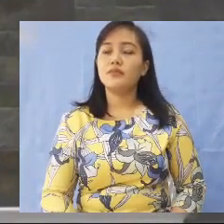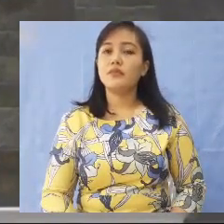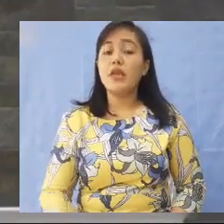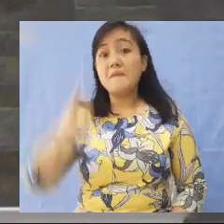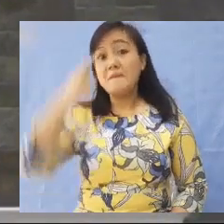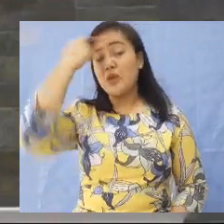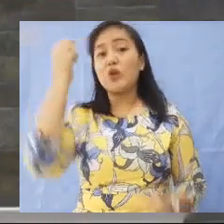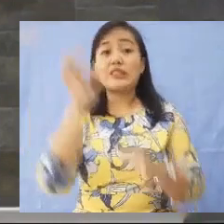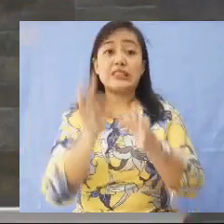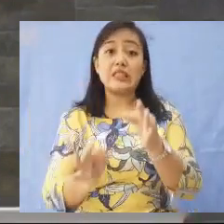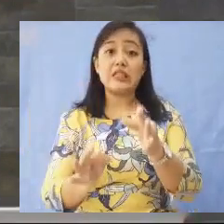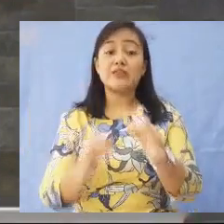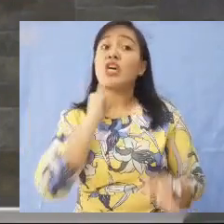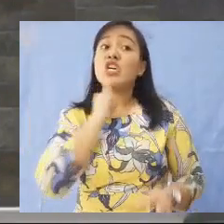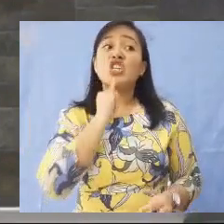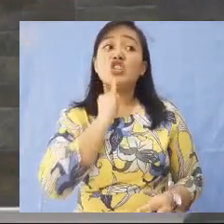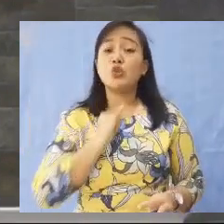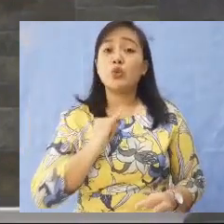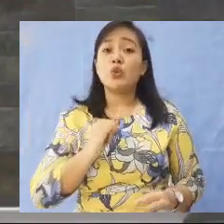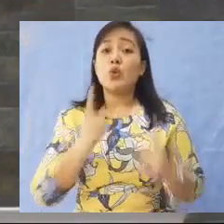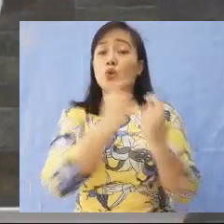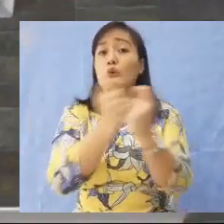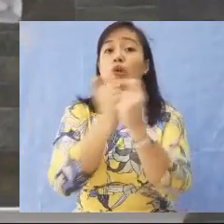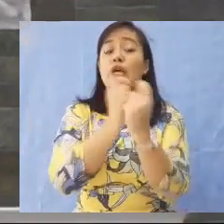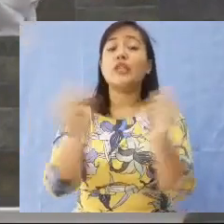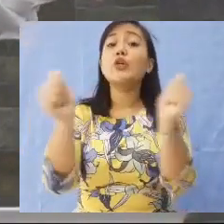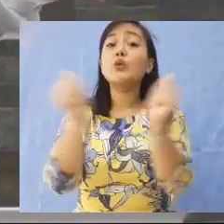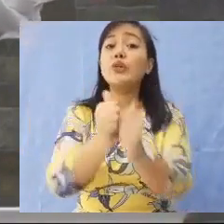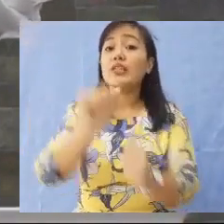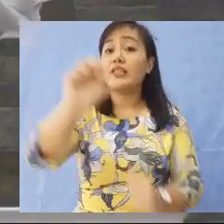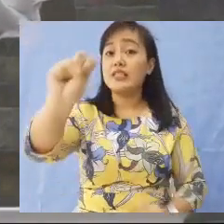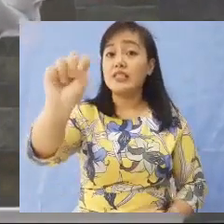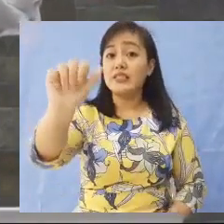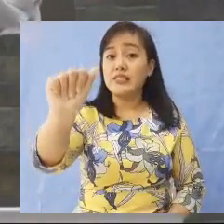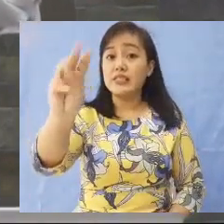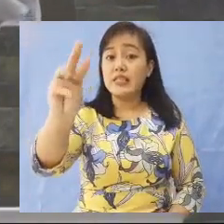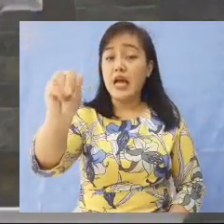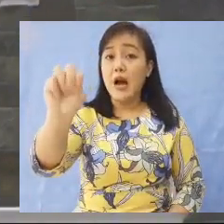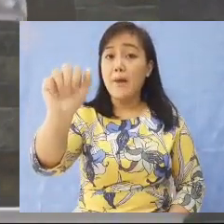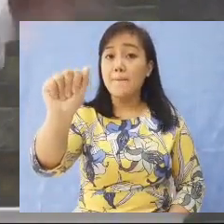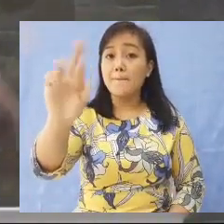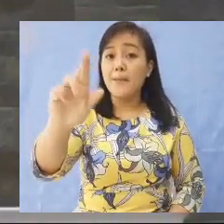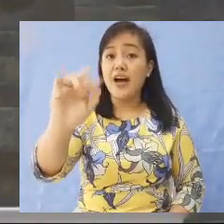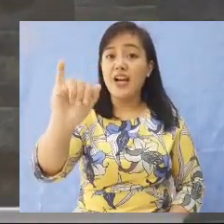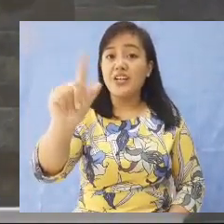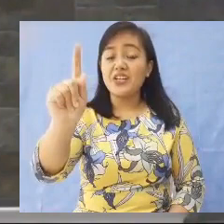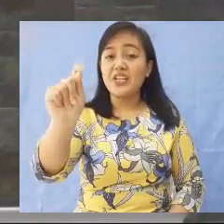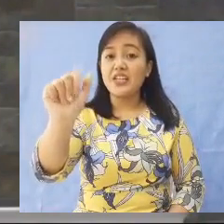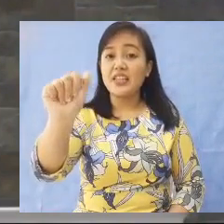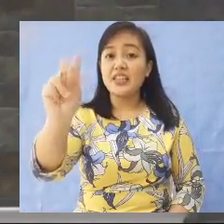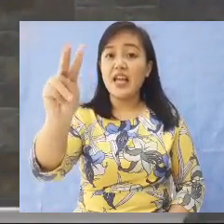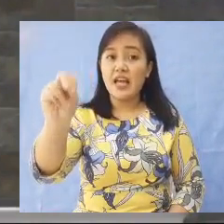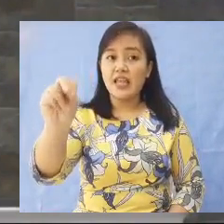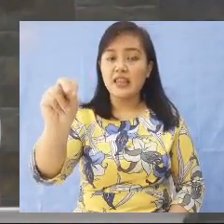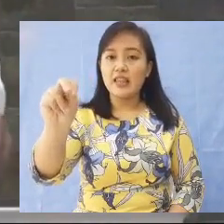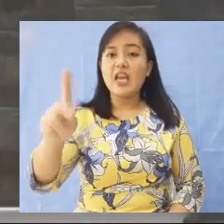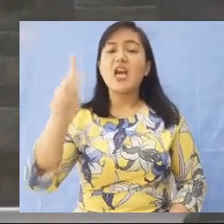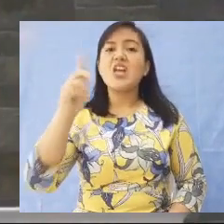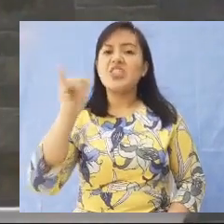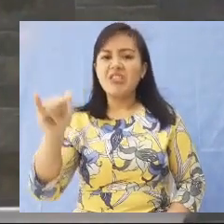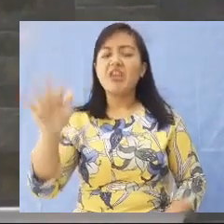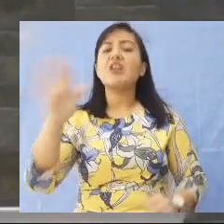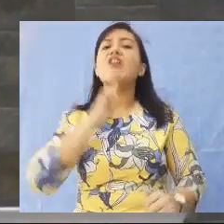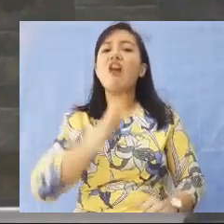araw. Sila po ay kinagsi-self-quarantine. Grabe yung discrimination, ano? Anino pa lang